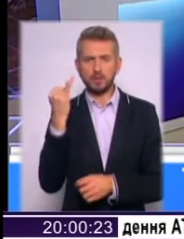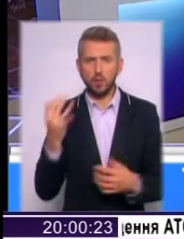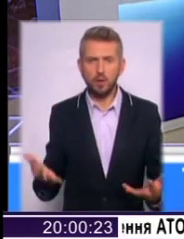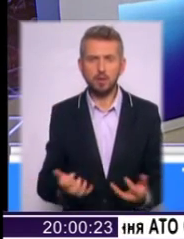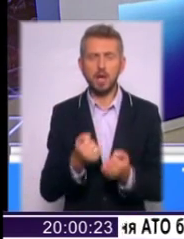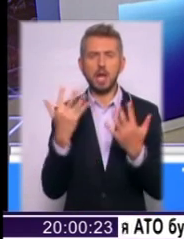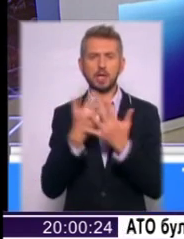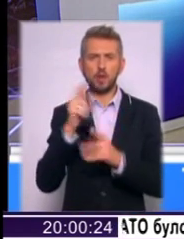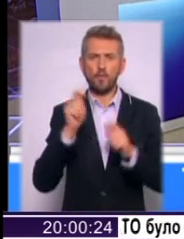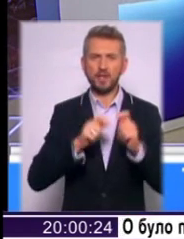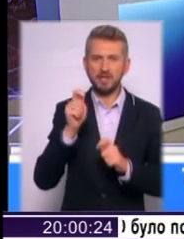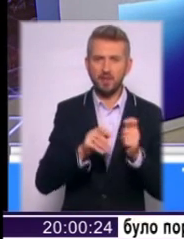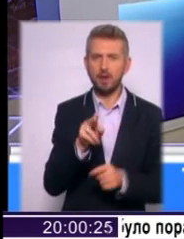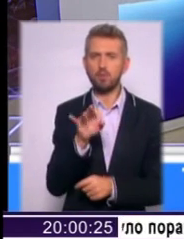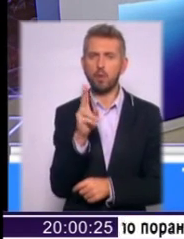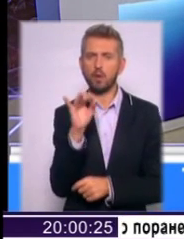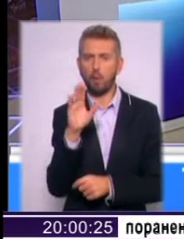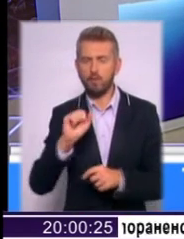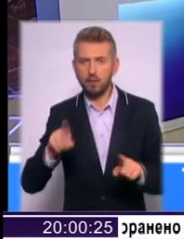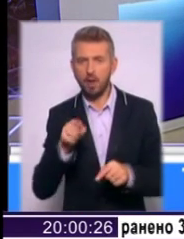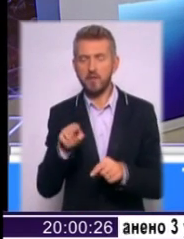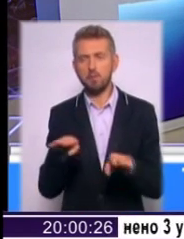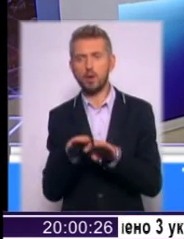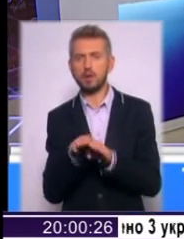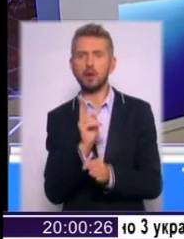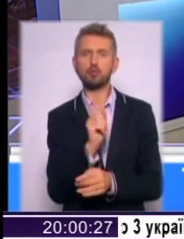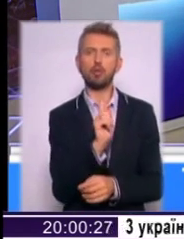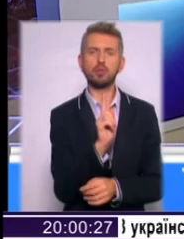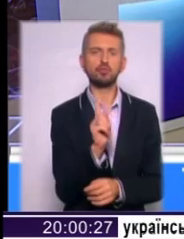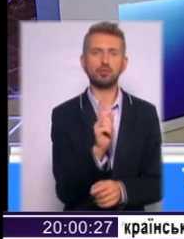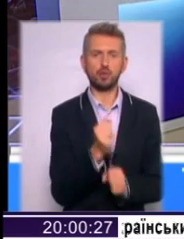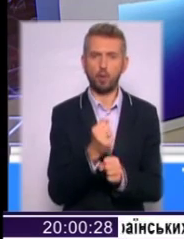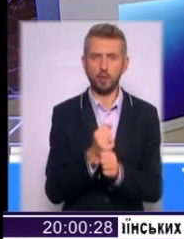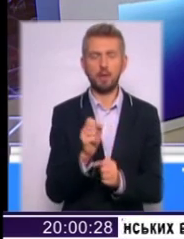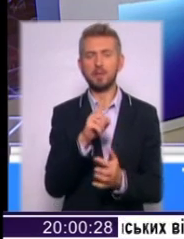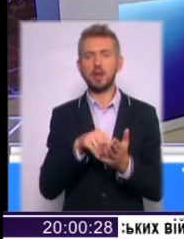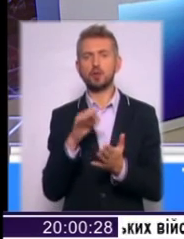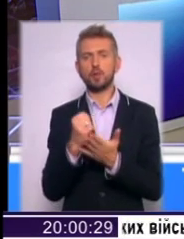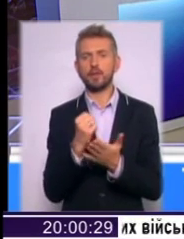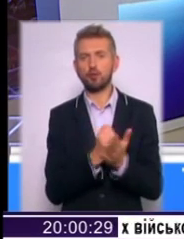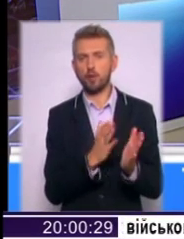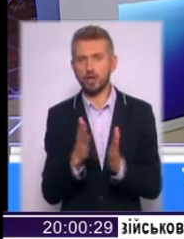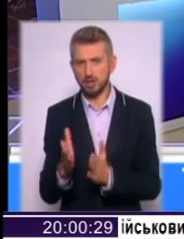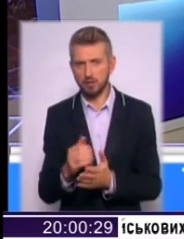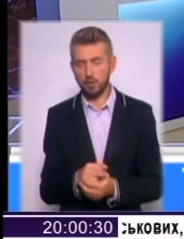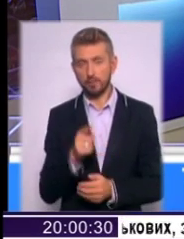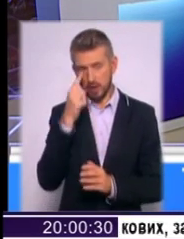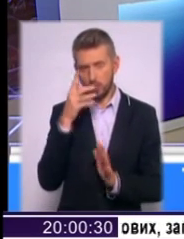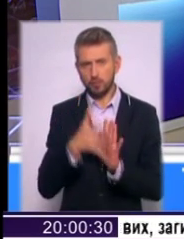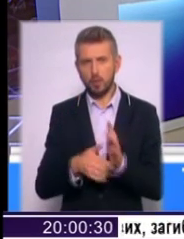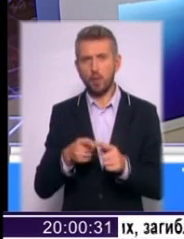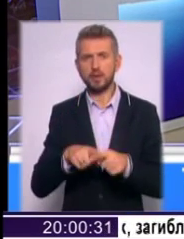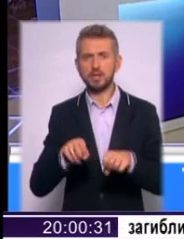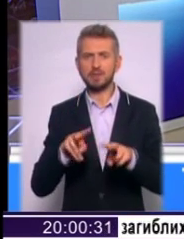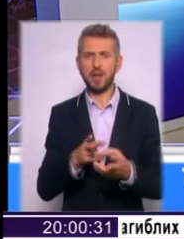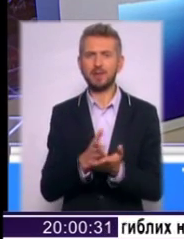«Покров» організовують. Так вони щось роблять. І тому порівнюєте, що одні роблять, що другі. Це перше. А питання щодо візового режиму. Так. Ви розумієте, оці спецслужби